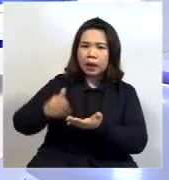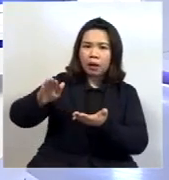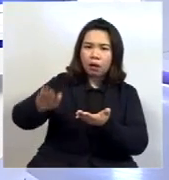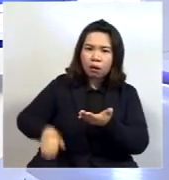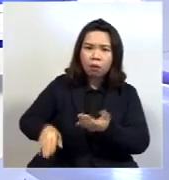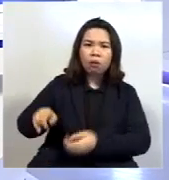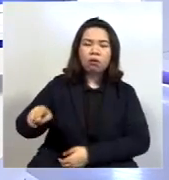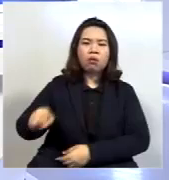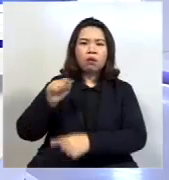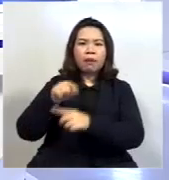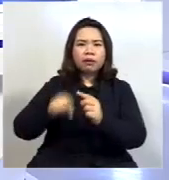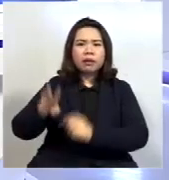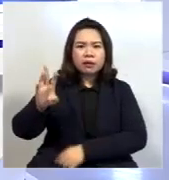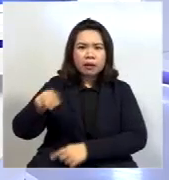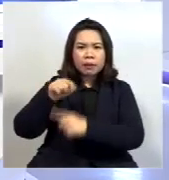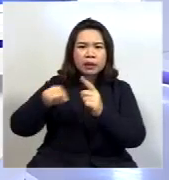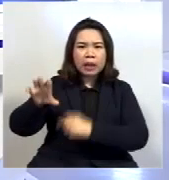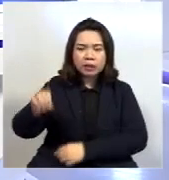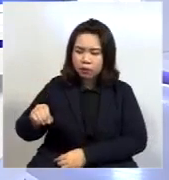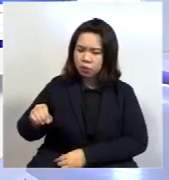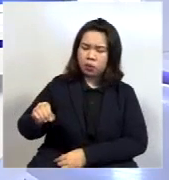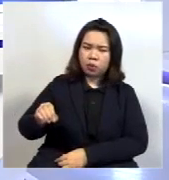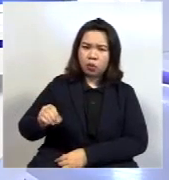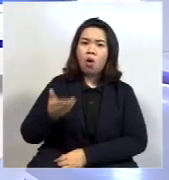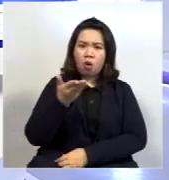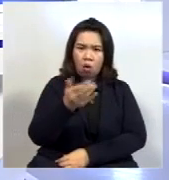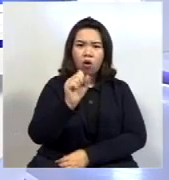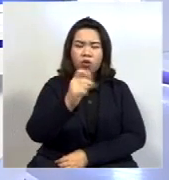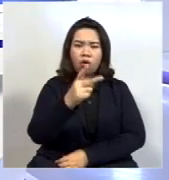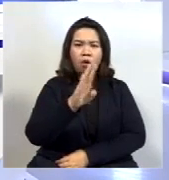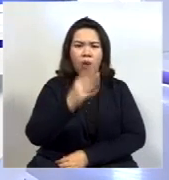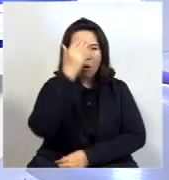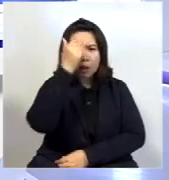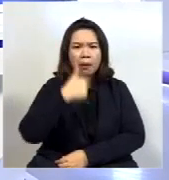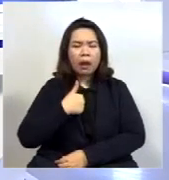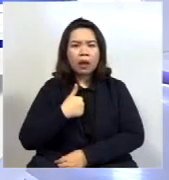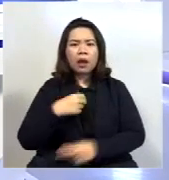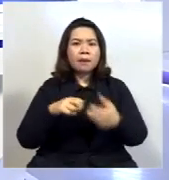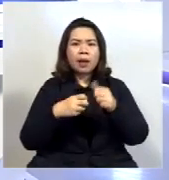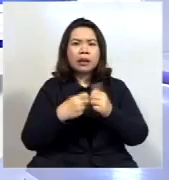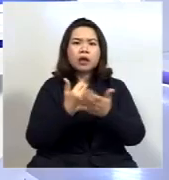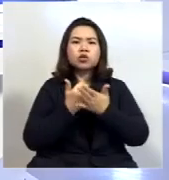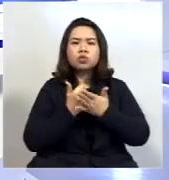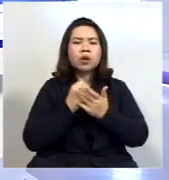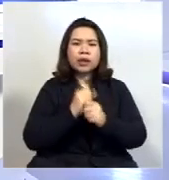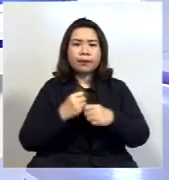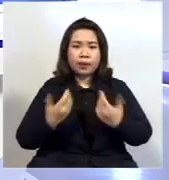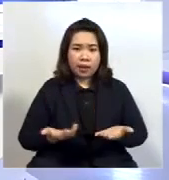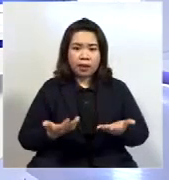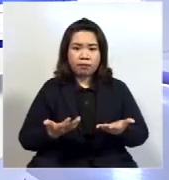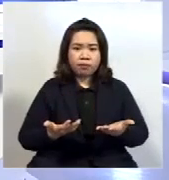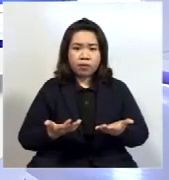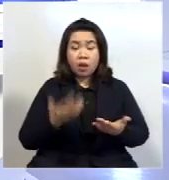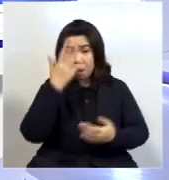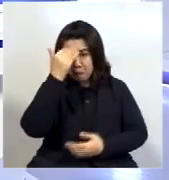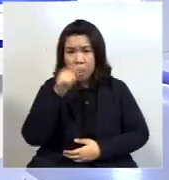ากันซึ่งลดลงไป 40-50% หลายคนก็เลยไปร้องกับสคบว่าเอ้าอย่างนี้จะมีมาตรการอะไรที่มาช่วยเหลือได้หรือเปล่าเพ